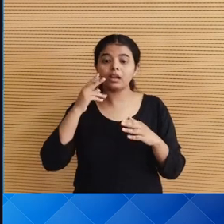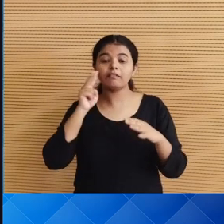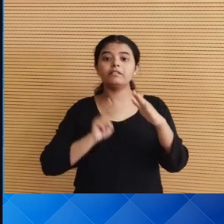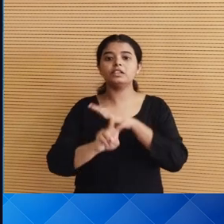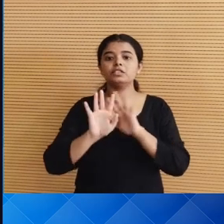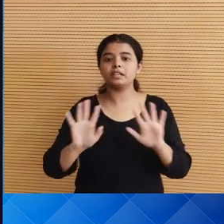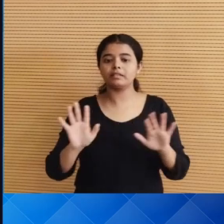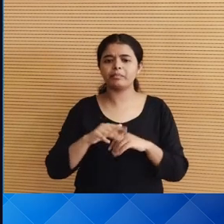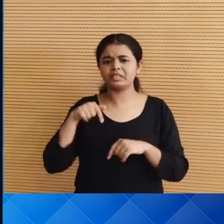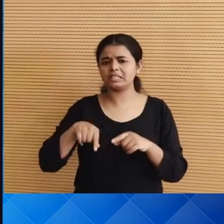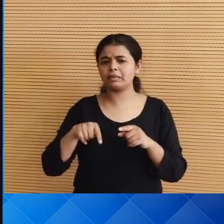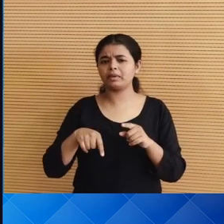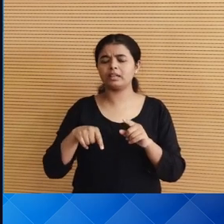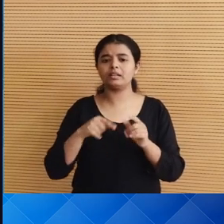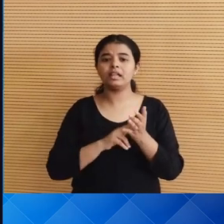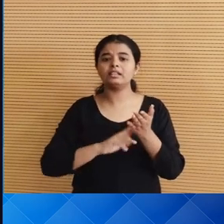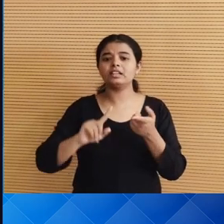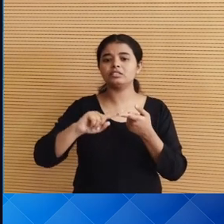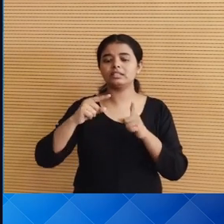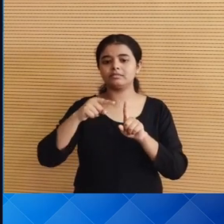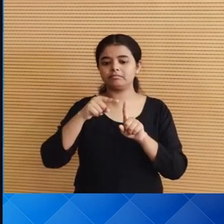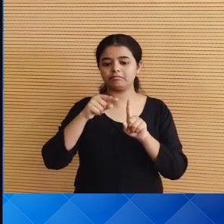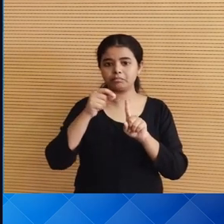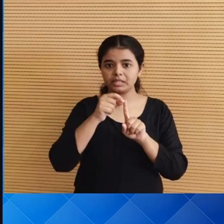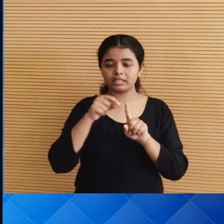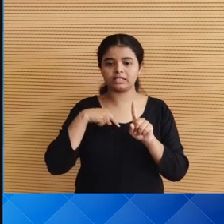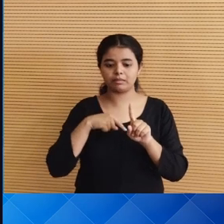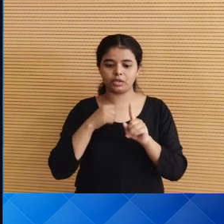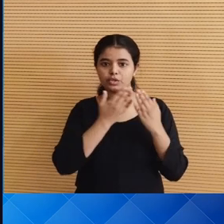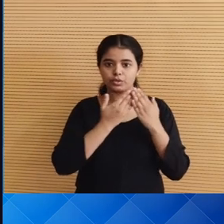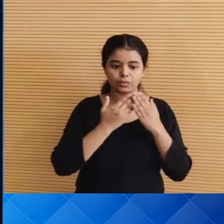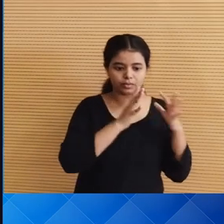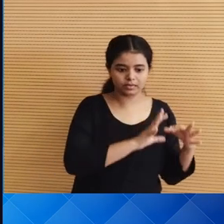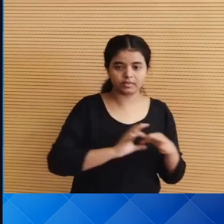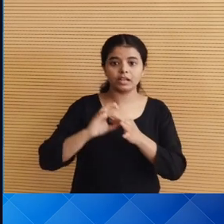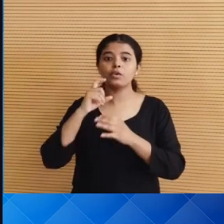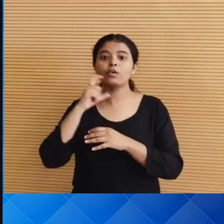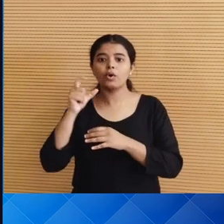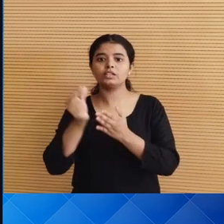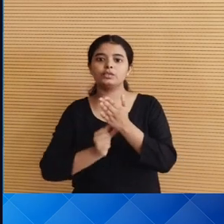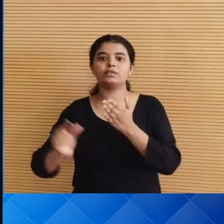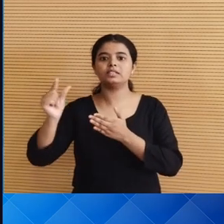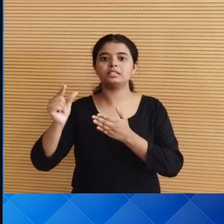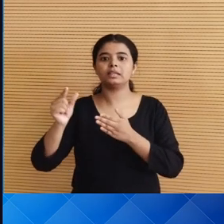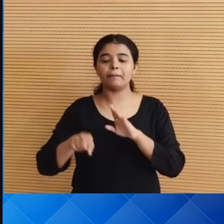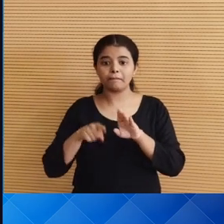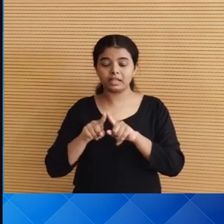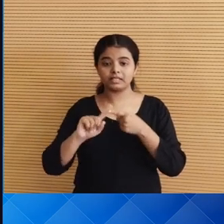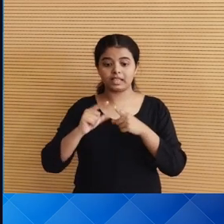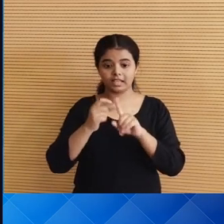न केवल स्कूली शिक्षा को उच्च शिक्षा से जोड़ती है, बल्कि यह शिक्षा के हर स्तर